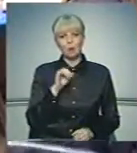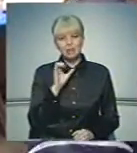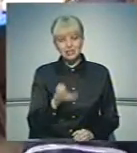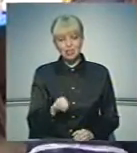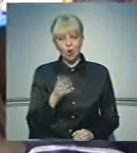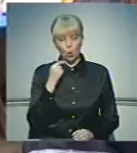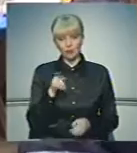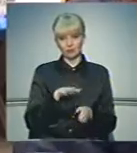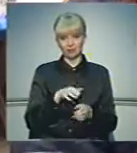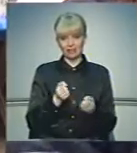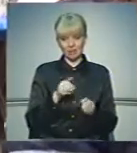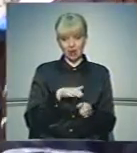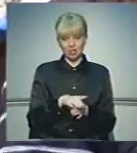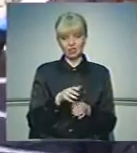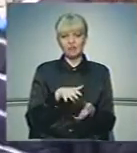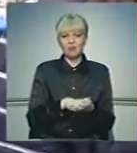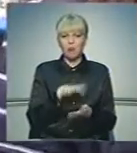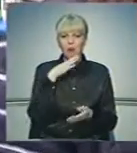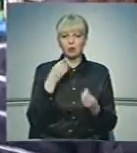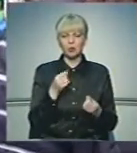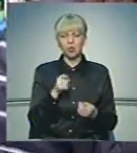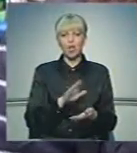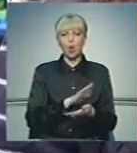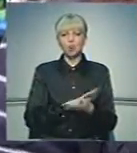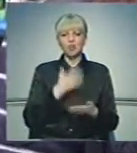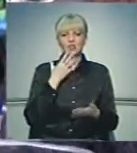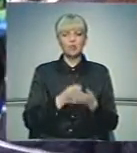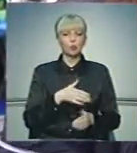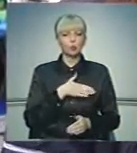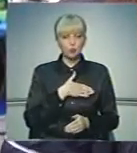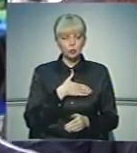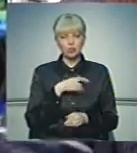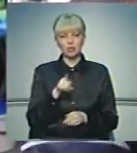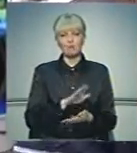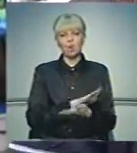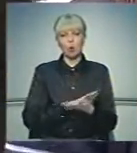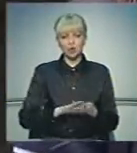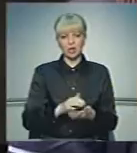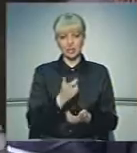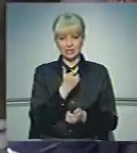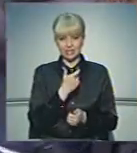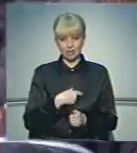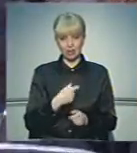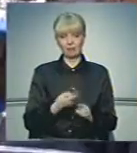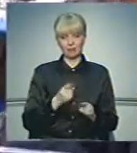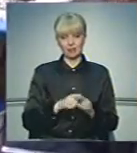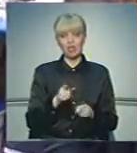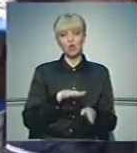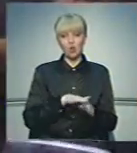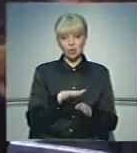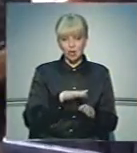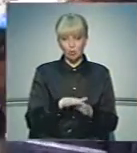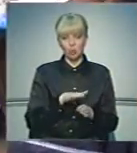коли тримаєш піст, ти витрачаєш багато грошей, оскільки ти очищаєш свою душу, ти очищаєш себе, і це як ти